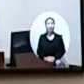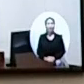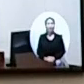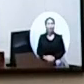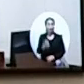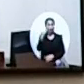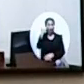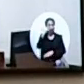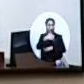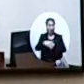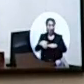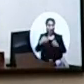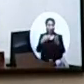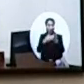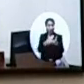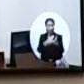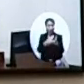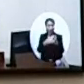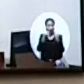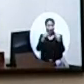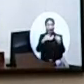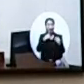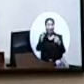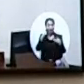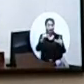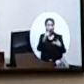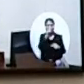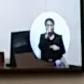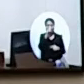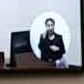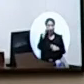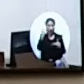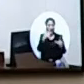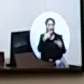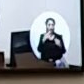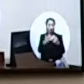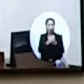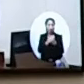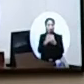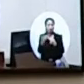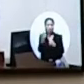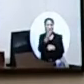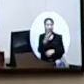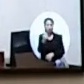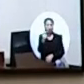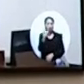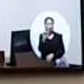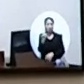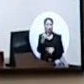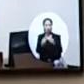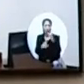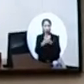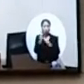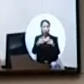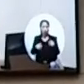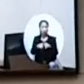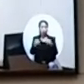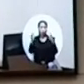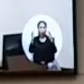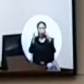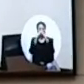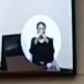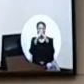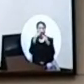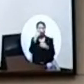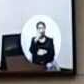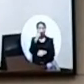본안건을 원한대로 가결하고자 하는 이유 없으십니까? 이의가 없으므로 의사협정 제20항 안동시 공동주택관리